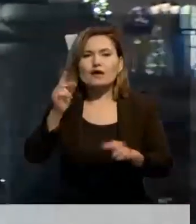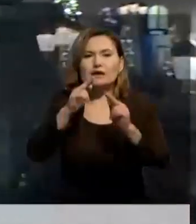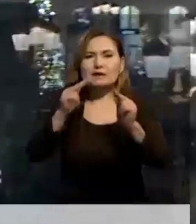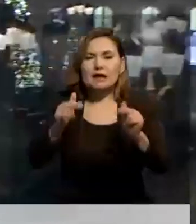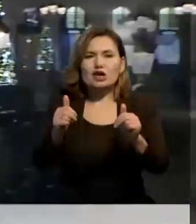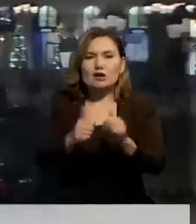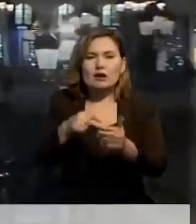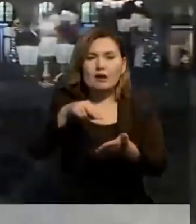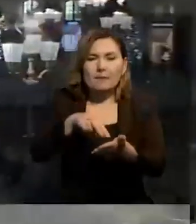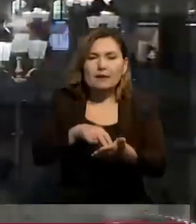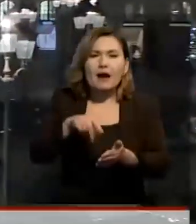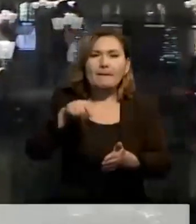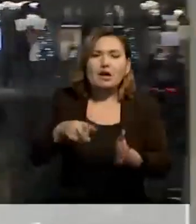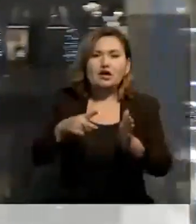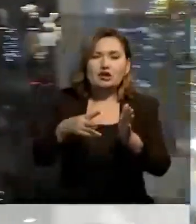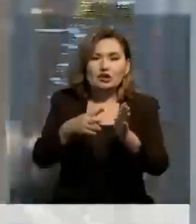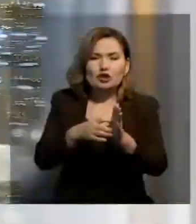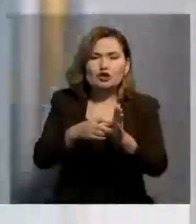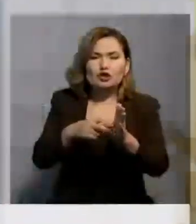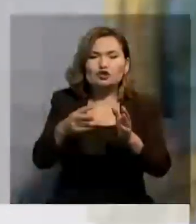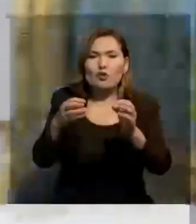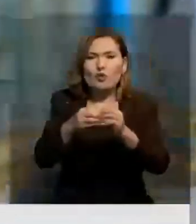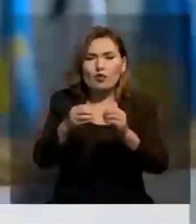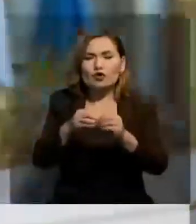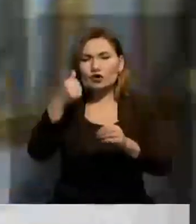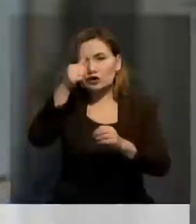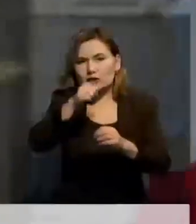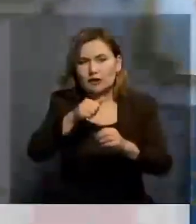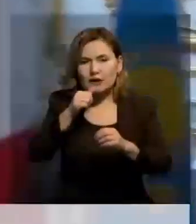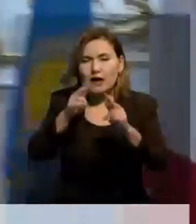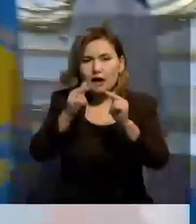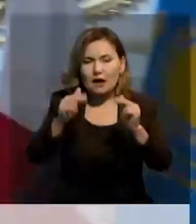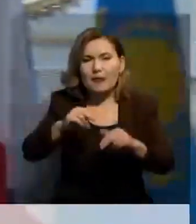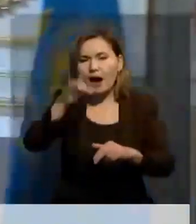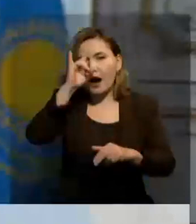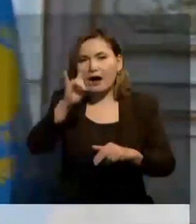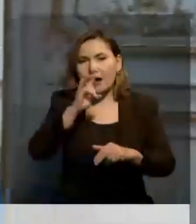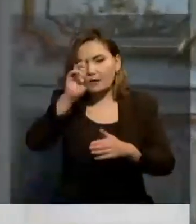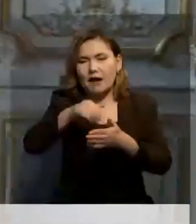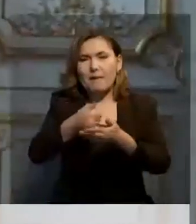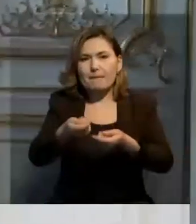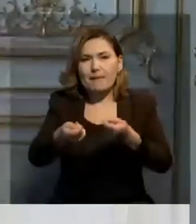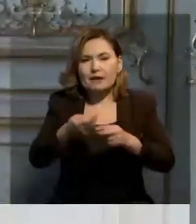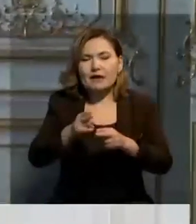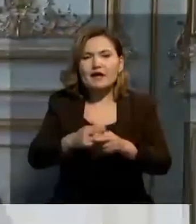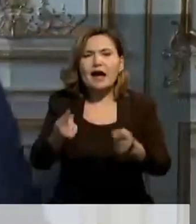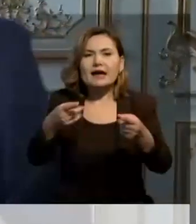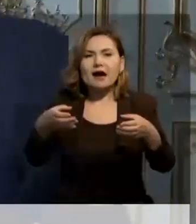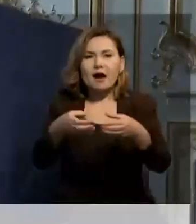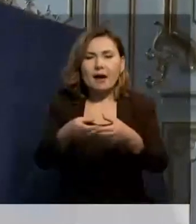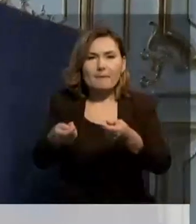тұрмыз. 1710 жылы салынған мына ғимаратта қазақ басшысы француздың ең ірі деген